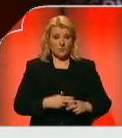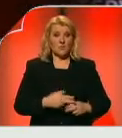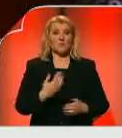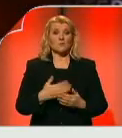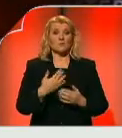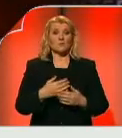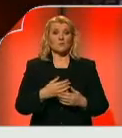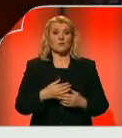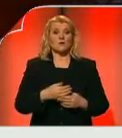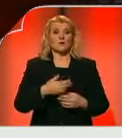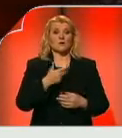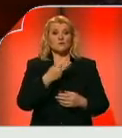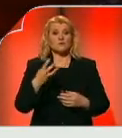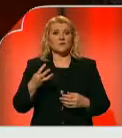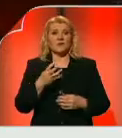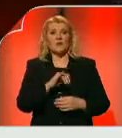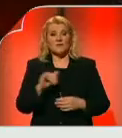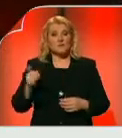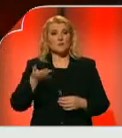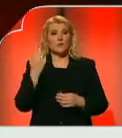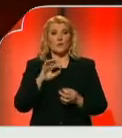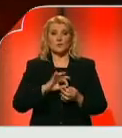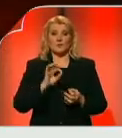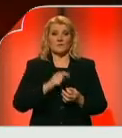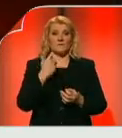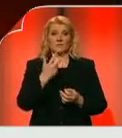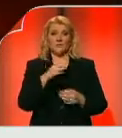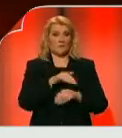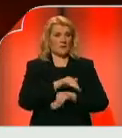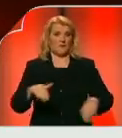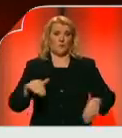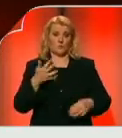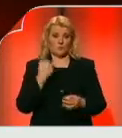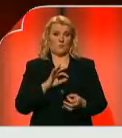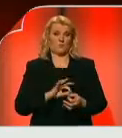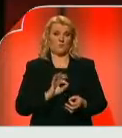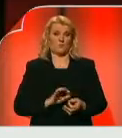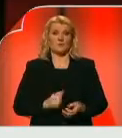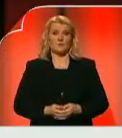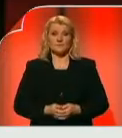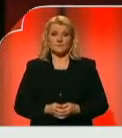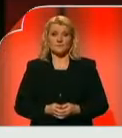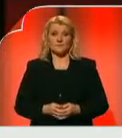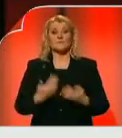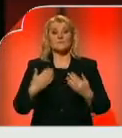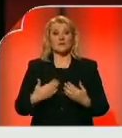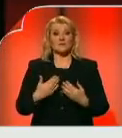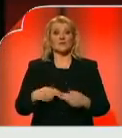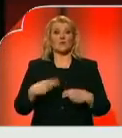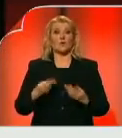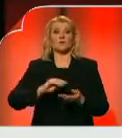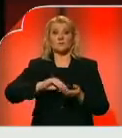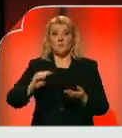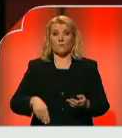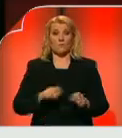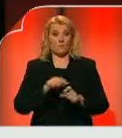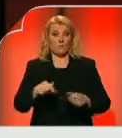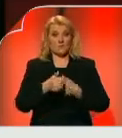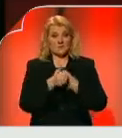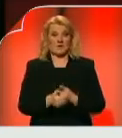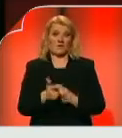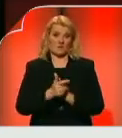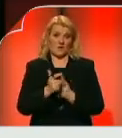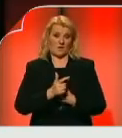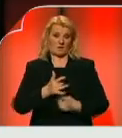za první tři čtvrtletí loňského roku byla ta úspora v desítkách milionů korun. Tak. Teď je ta smlouva. Stíháno je teď kvůli tomu 12